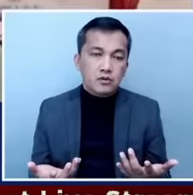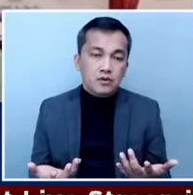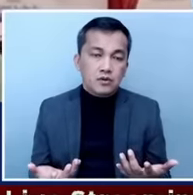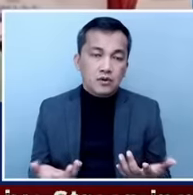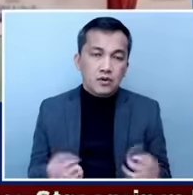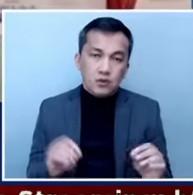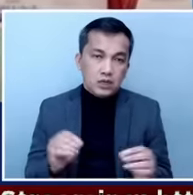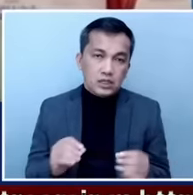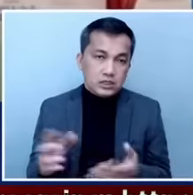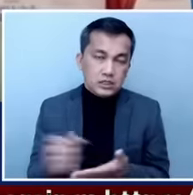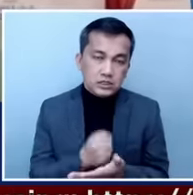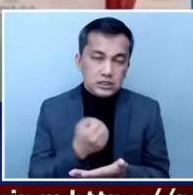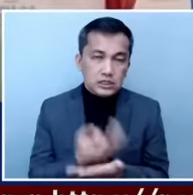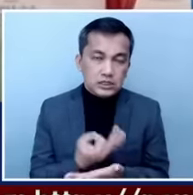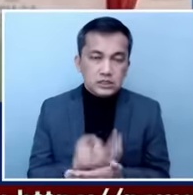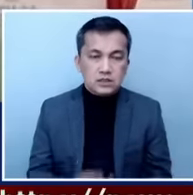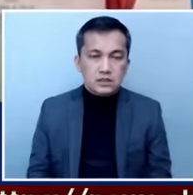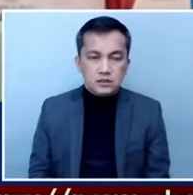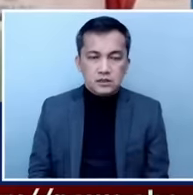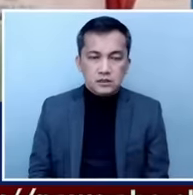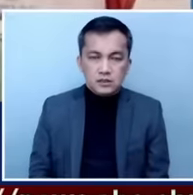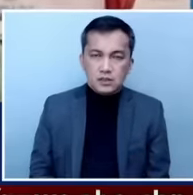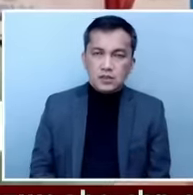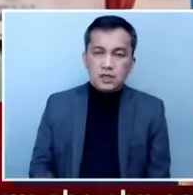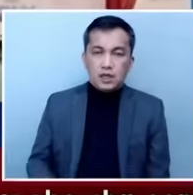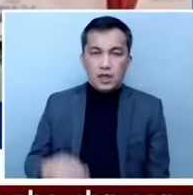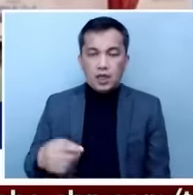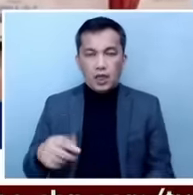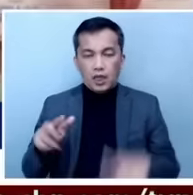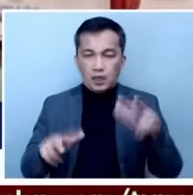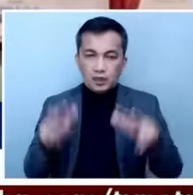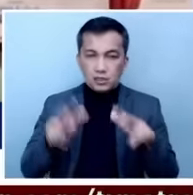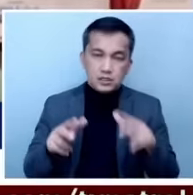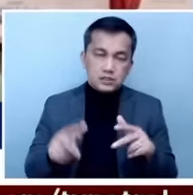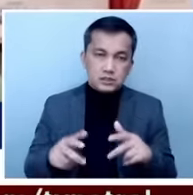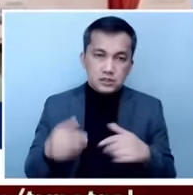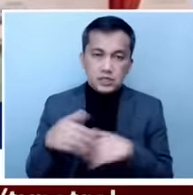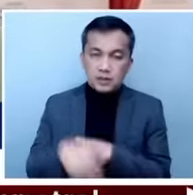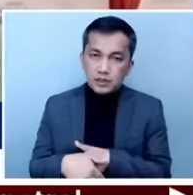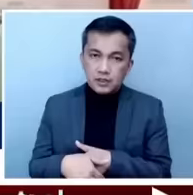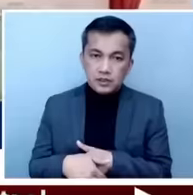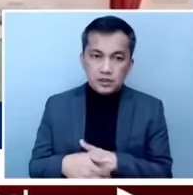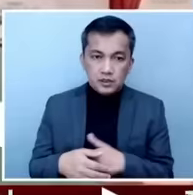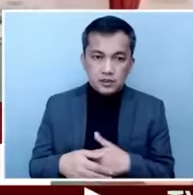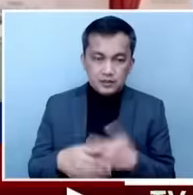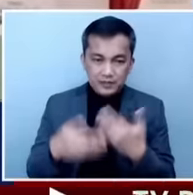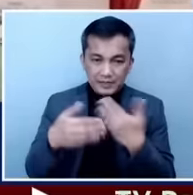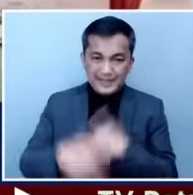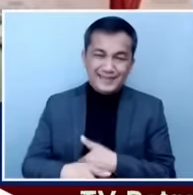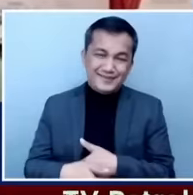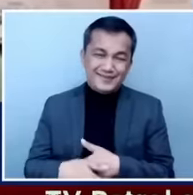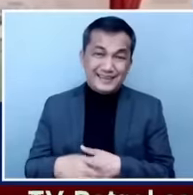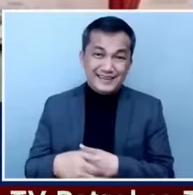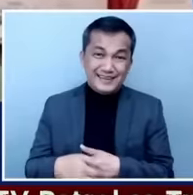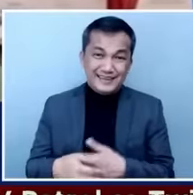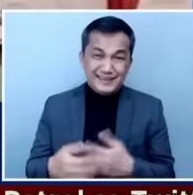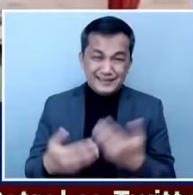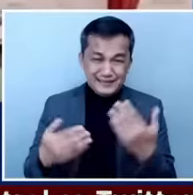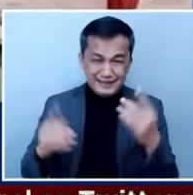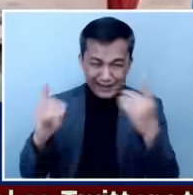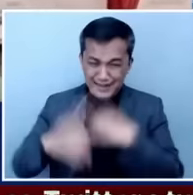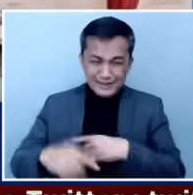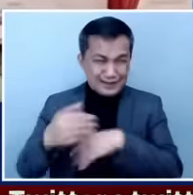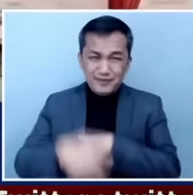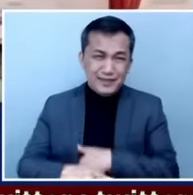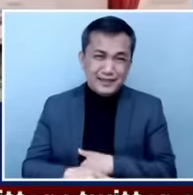income. Mababagabag na naman tayo sa gabi, lalo na kapag madilim yung gabi natin, di ba? Yung safety,